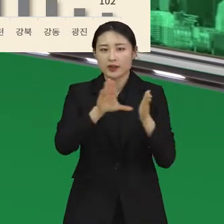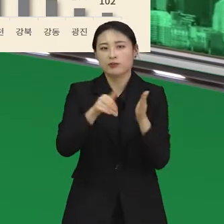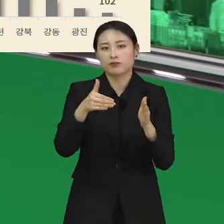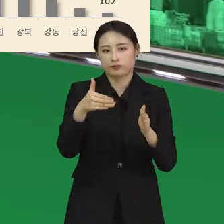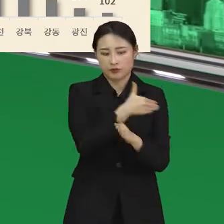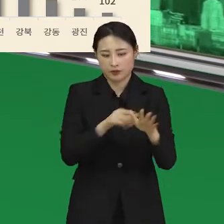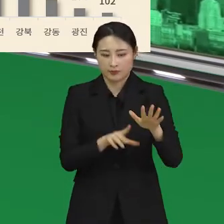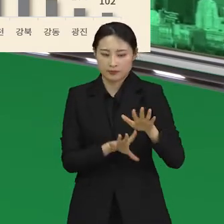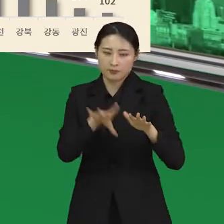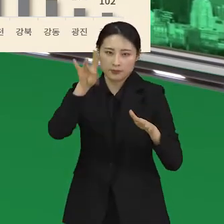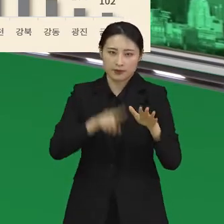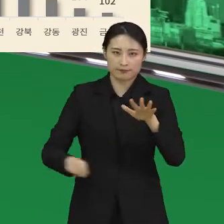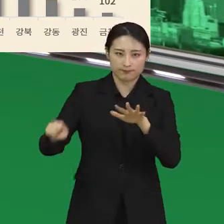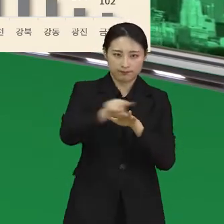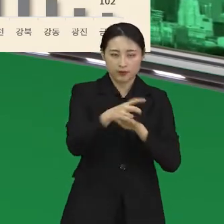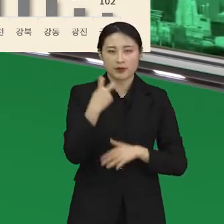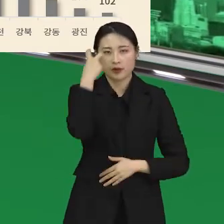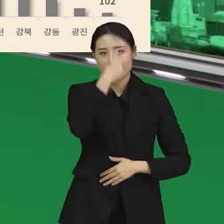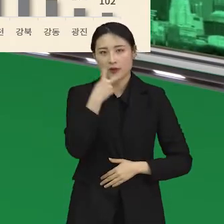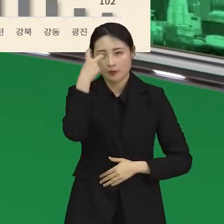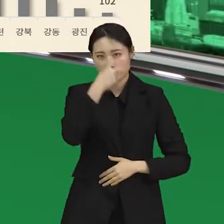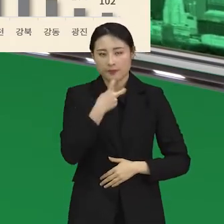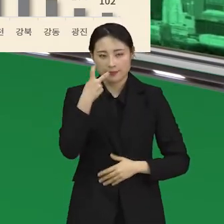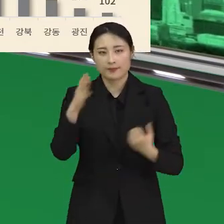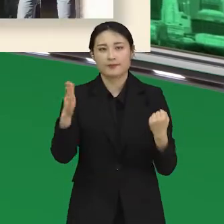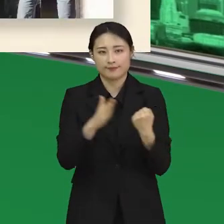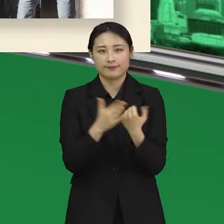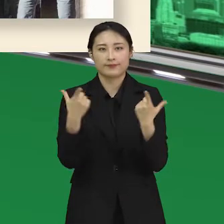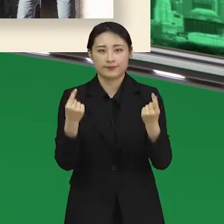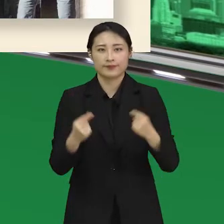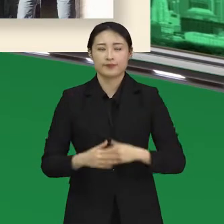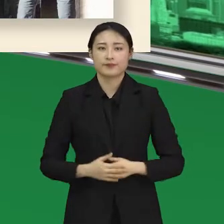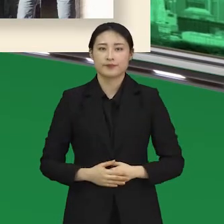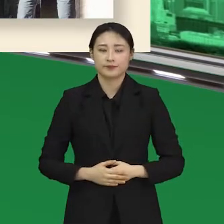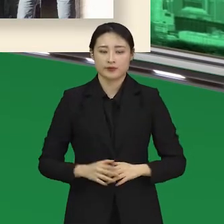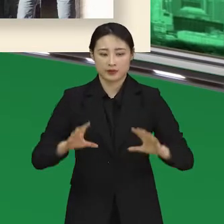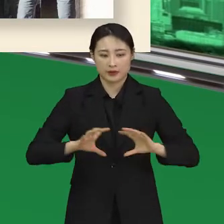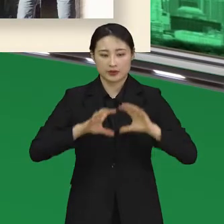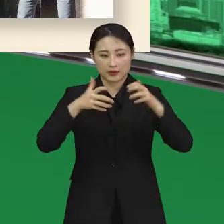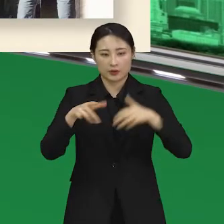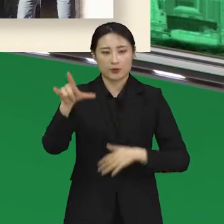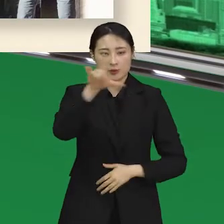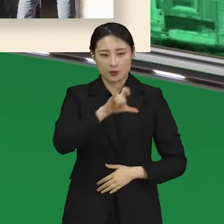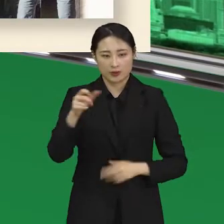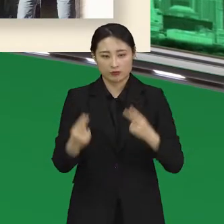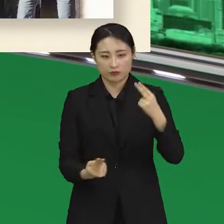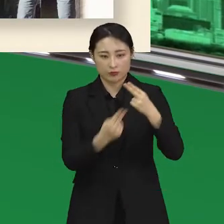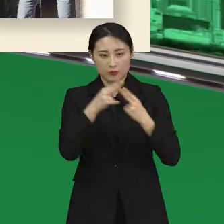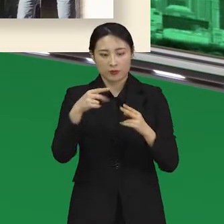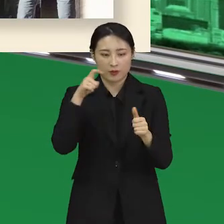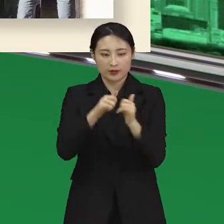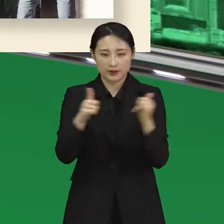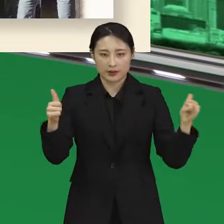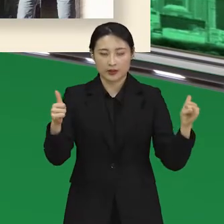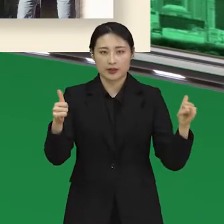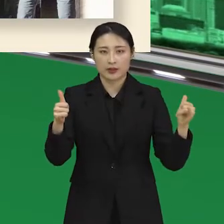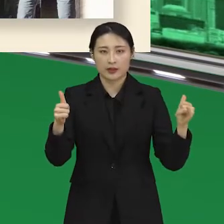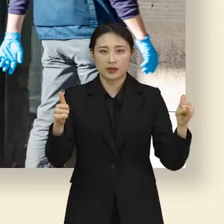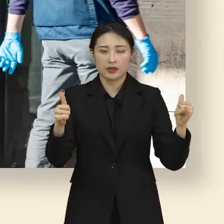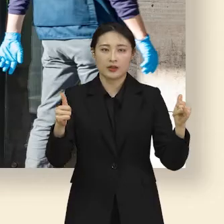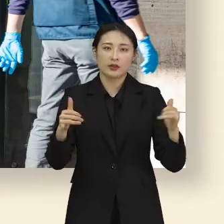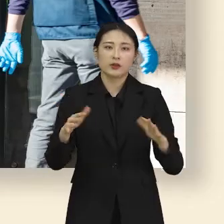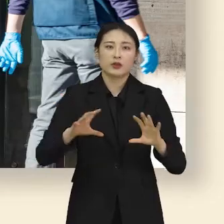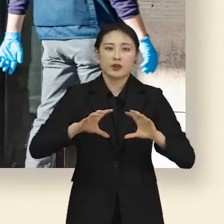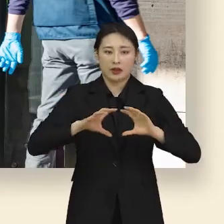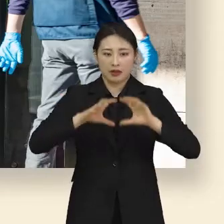실시한 검체검사 효과로 풀이되고 있습니다. 전 세계 코로나19 누적 확진자는 23일 월드오미터